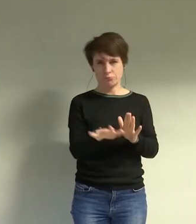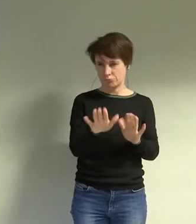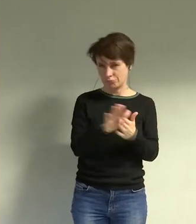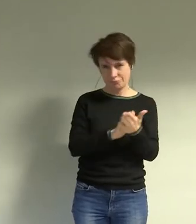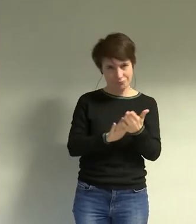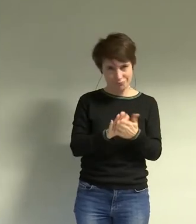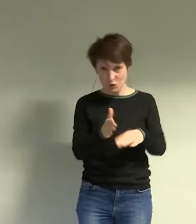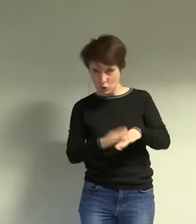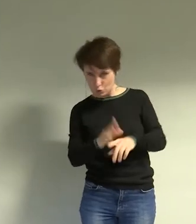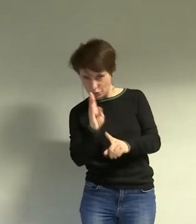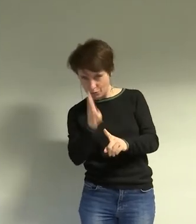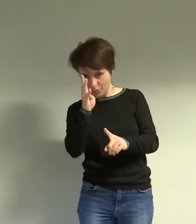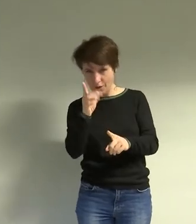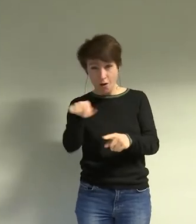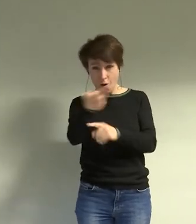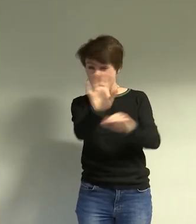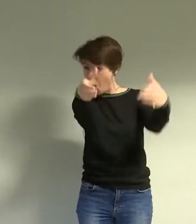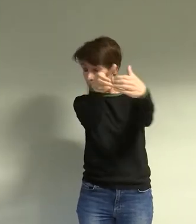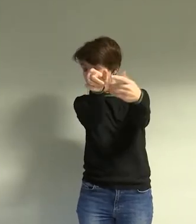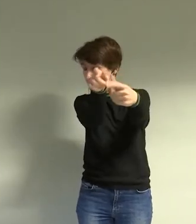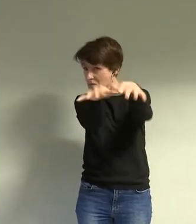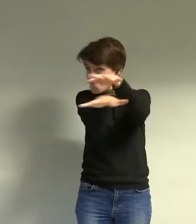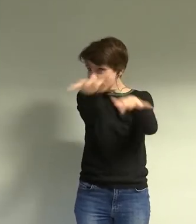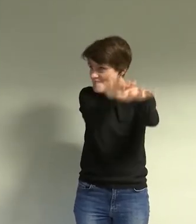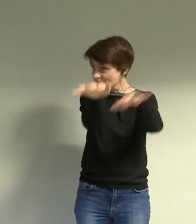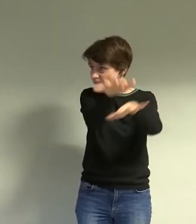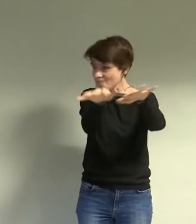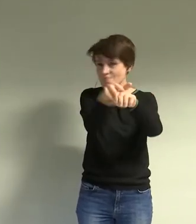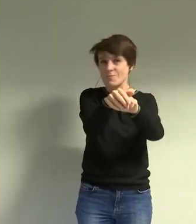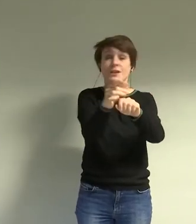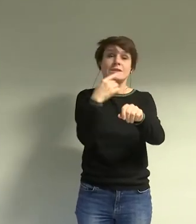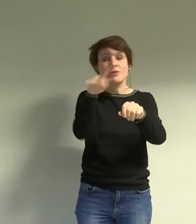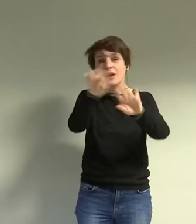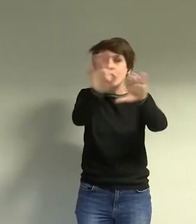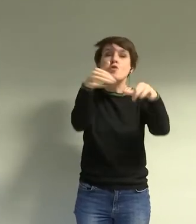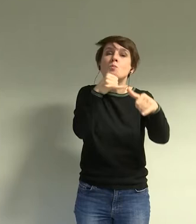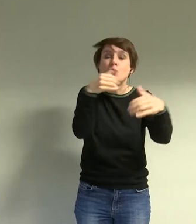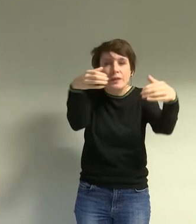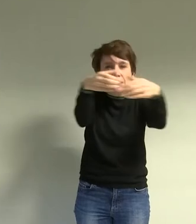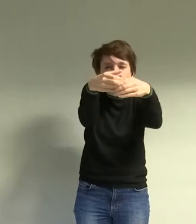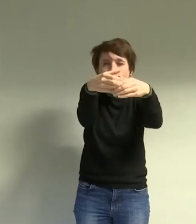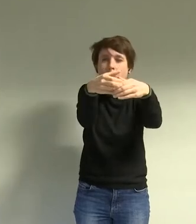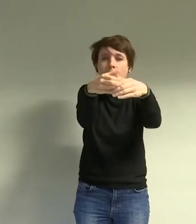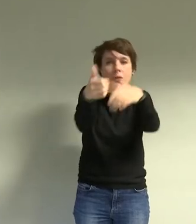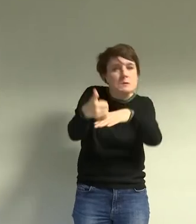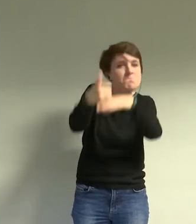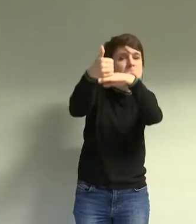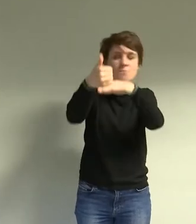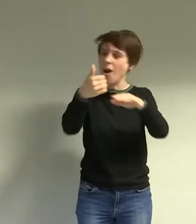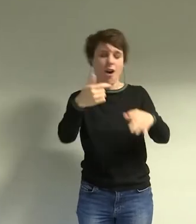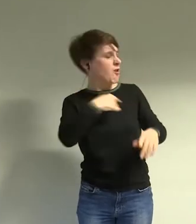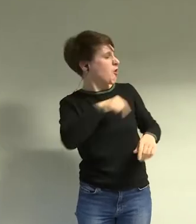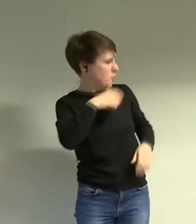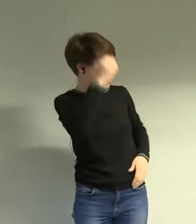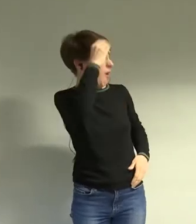de l'antre soit plus que jamais d'une minuscule avant garde éclairée laquelle méfiante s'auto congratulent